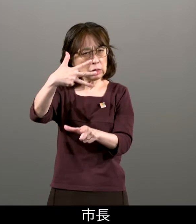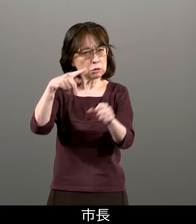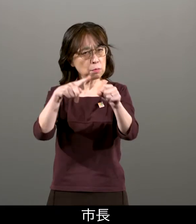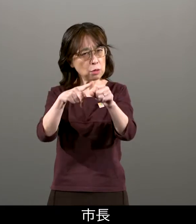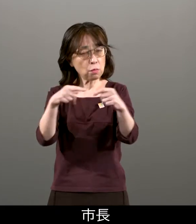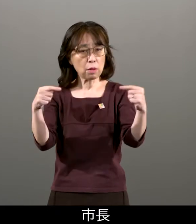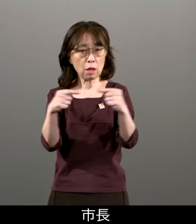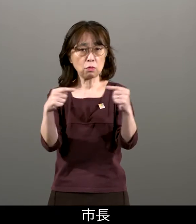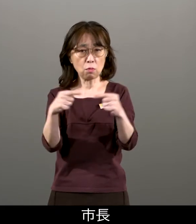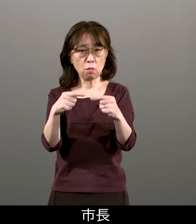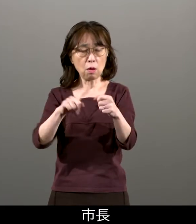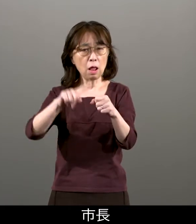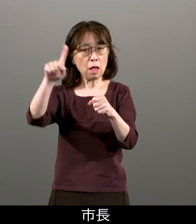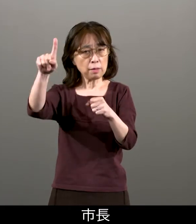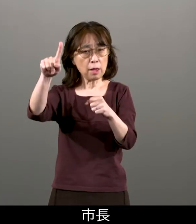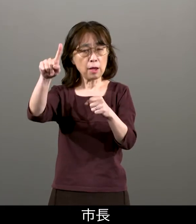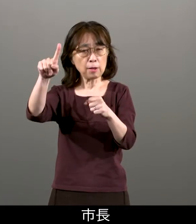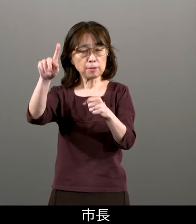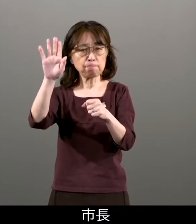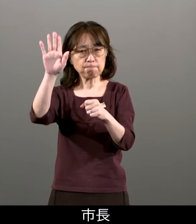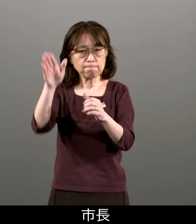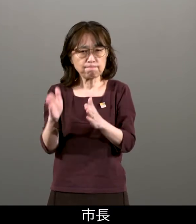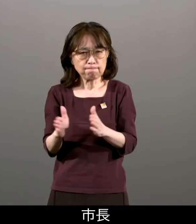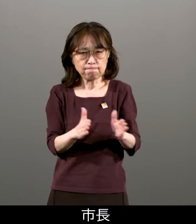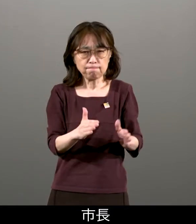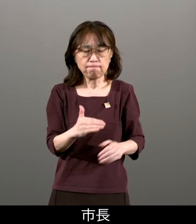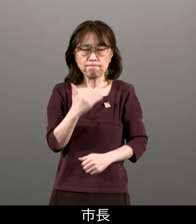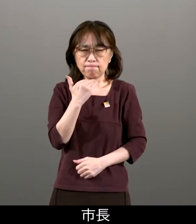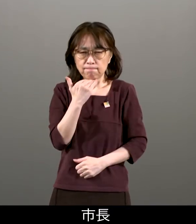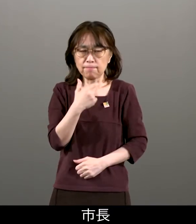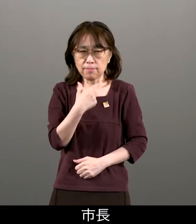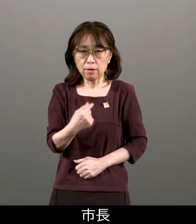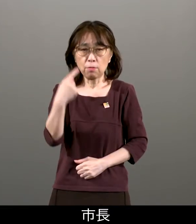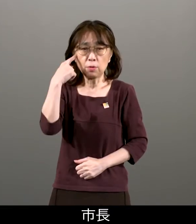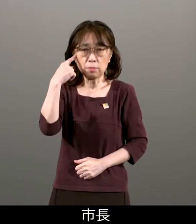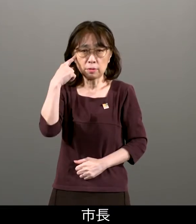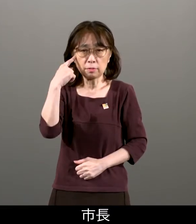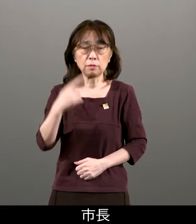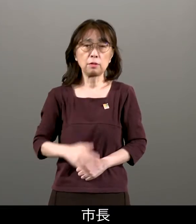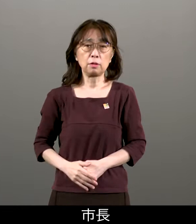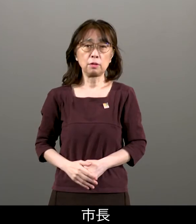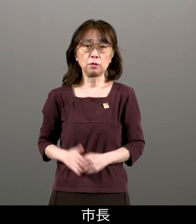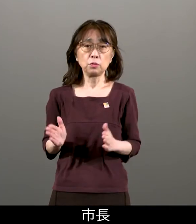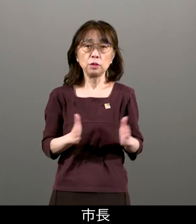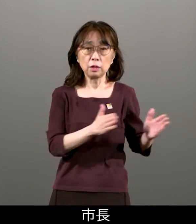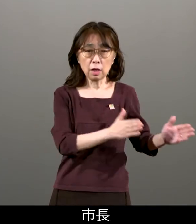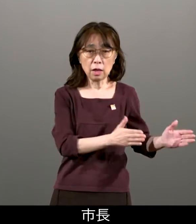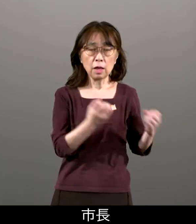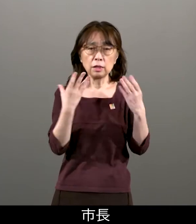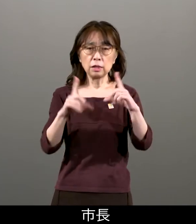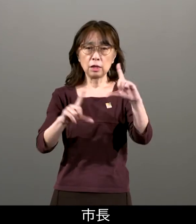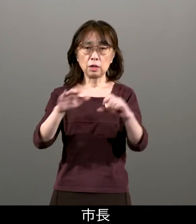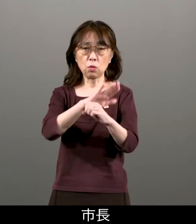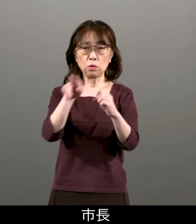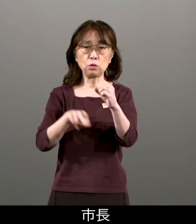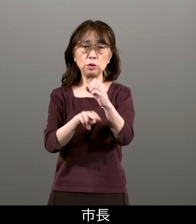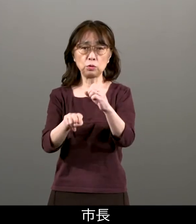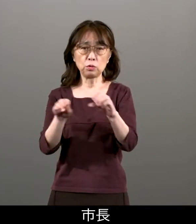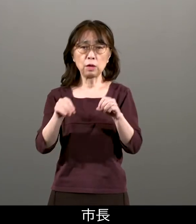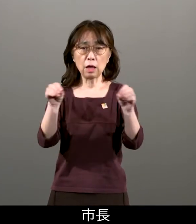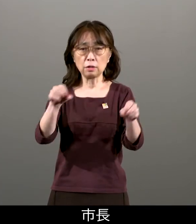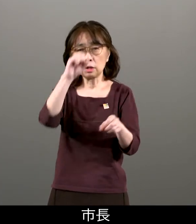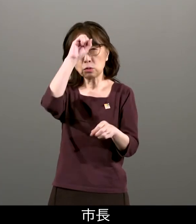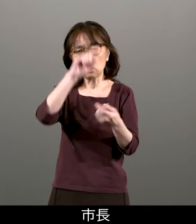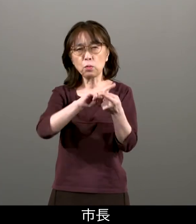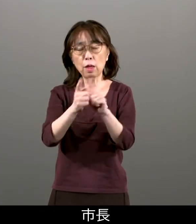し来シーズンに備えていく考えであります。続きまして新型コロナウイルス感染症への